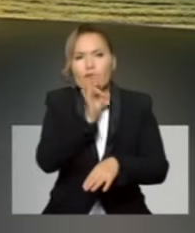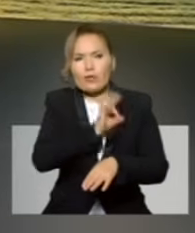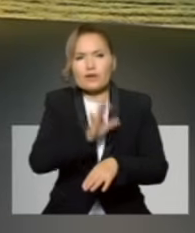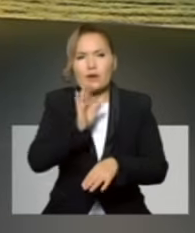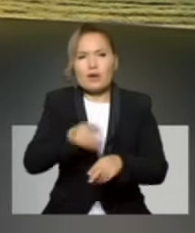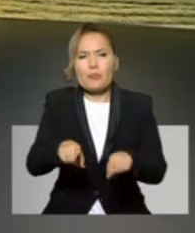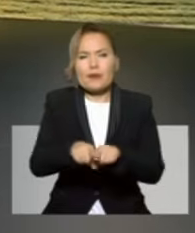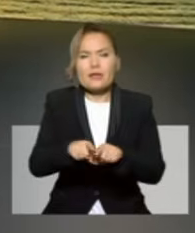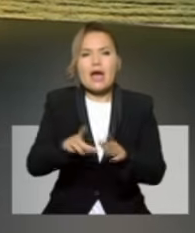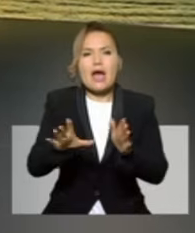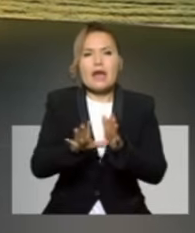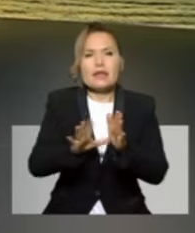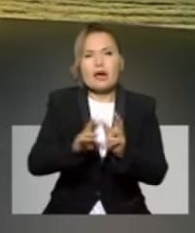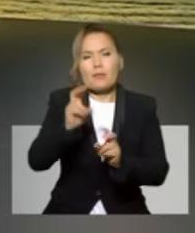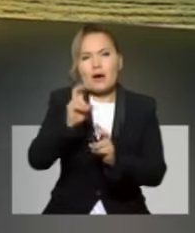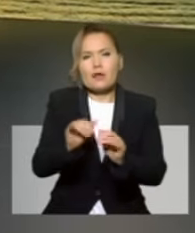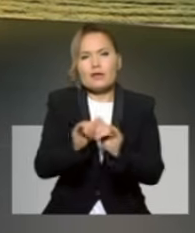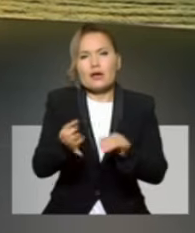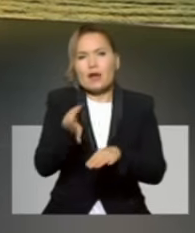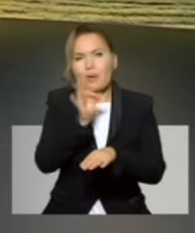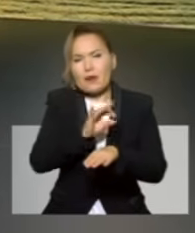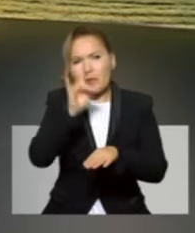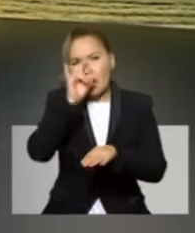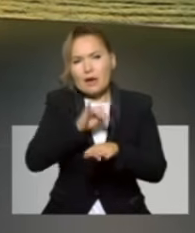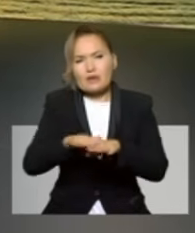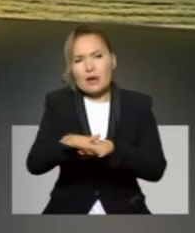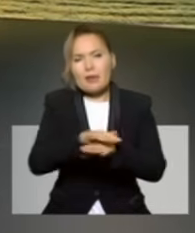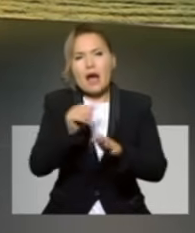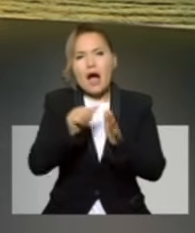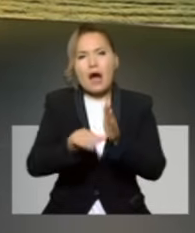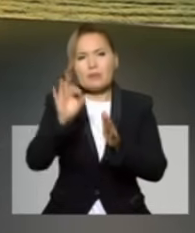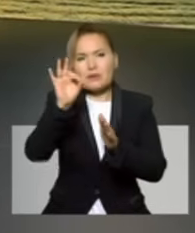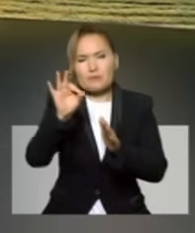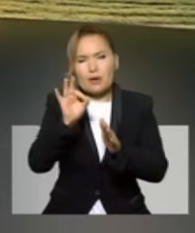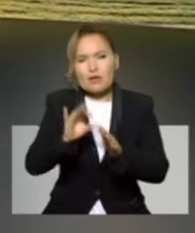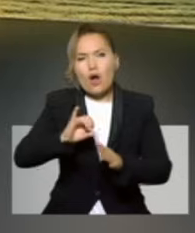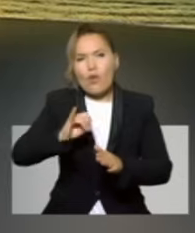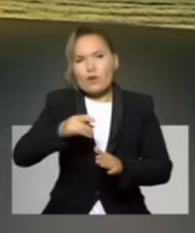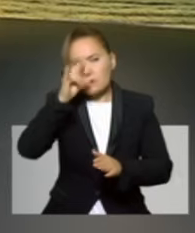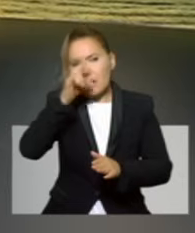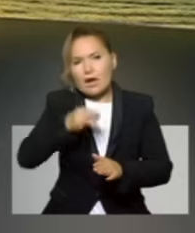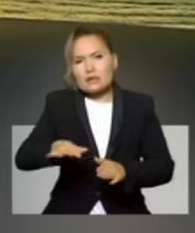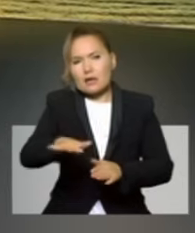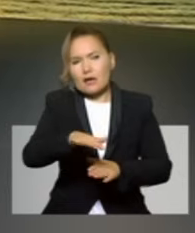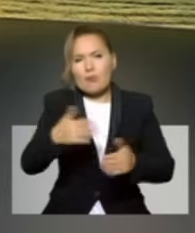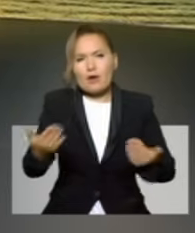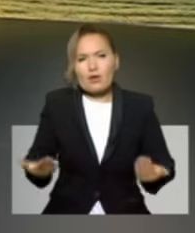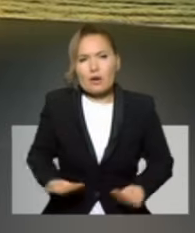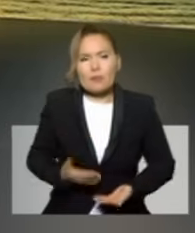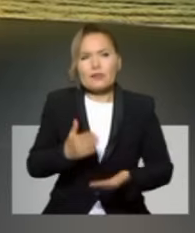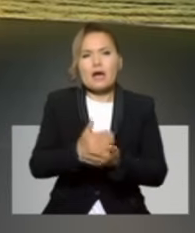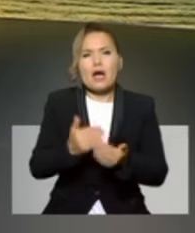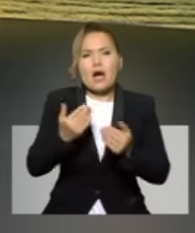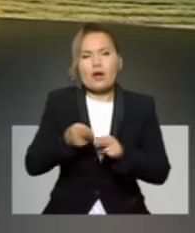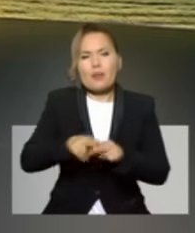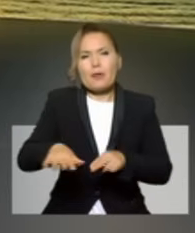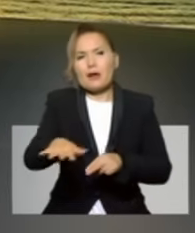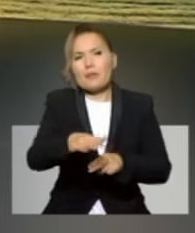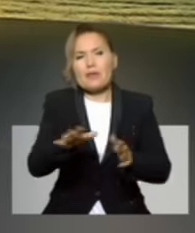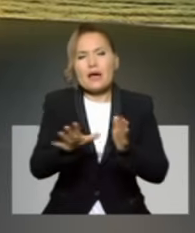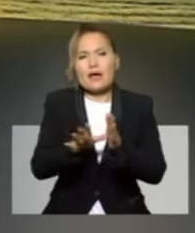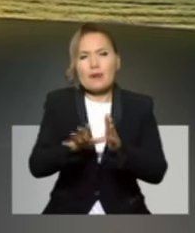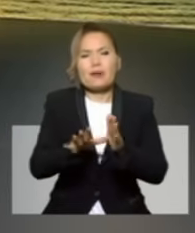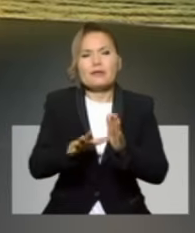осындай. Айтуынша, электр энергиясын тұтынатын ел тұрғындарының 60% оңтүстік өңірлерде шоғырланған. Қазір бұл аймақтарда